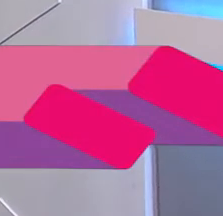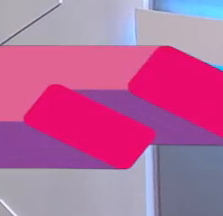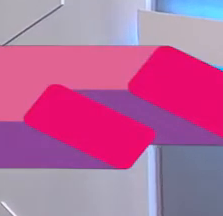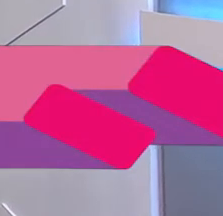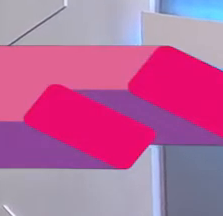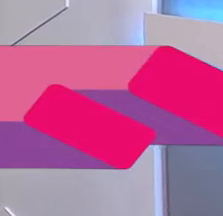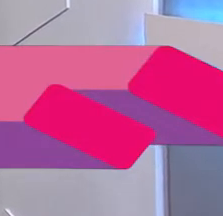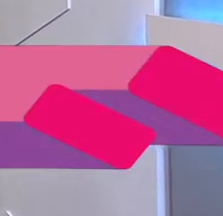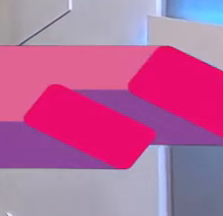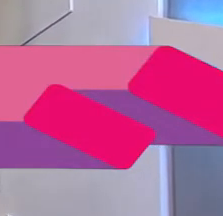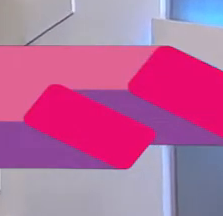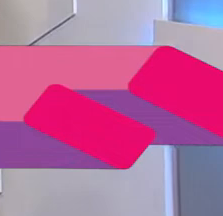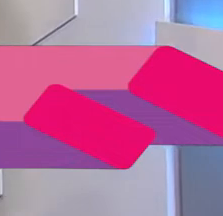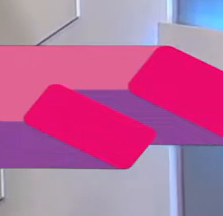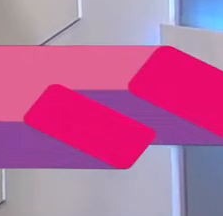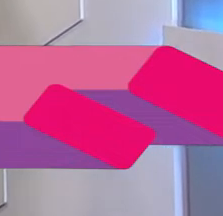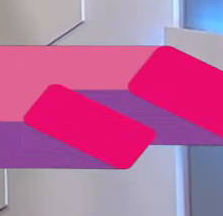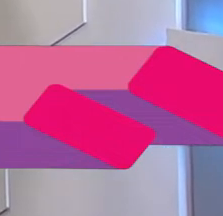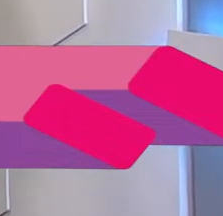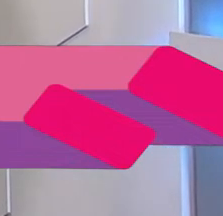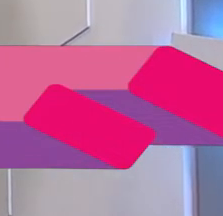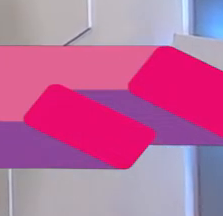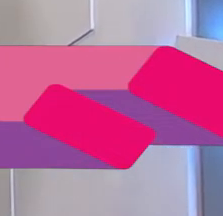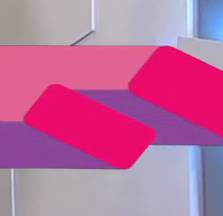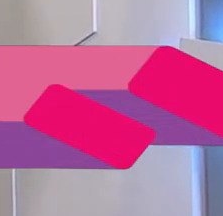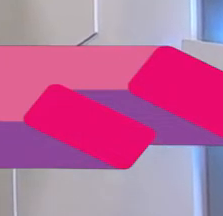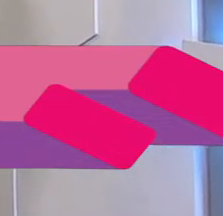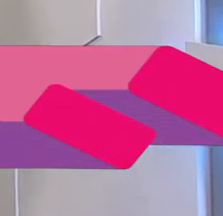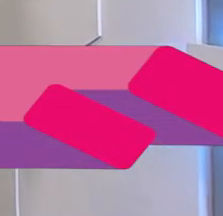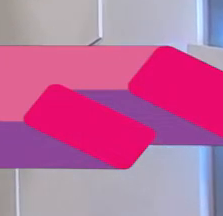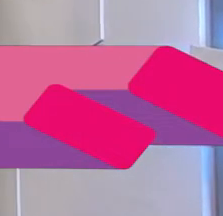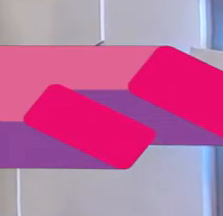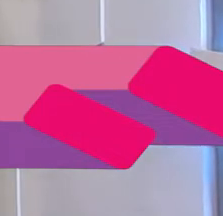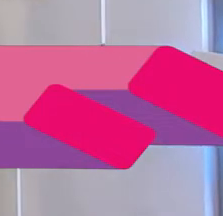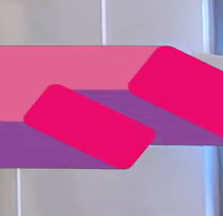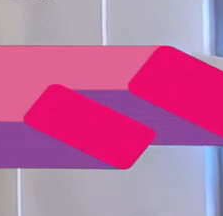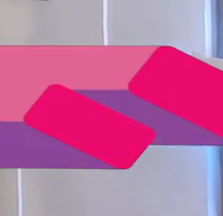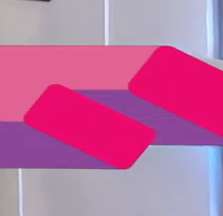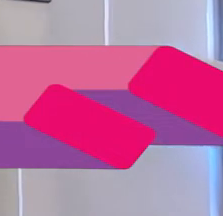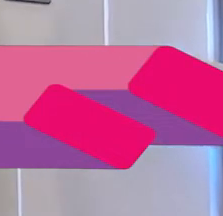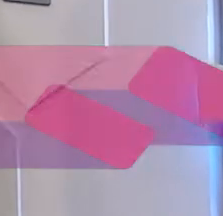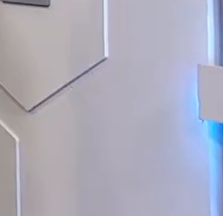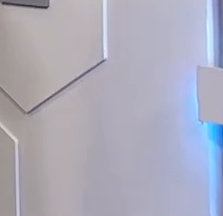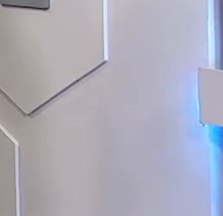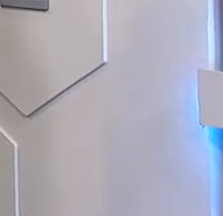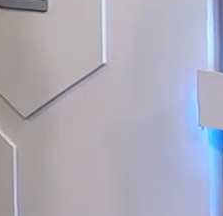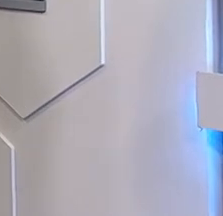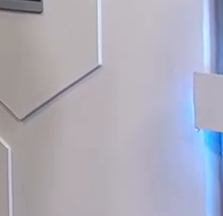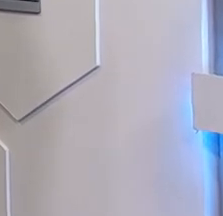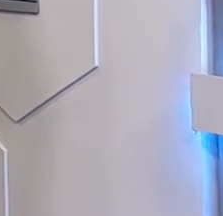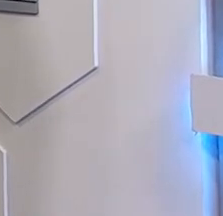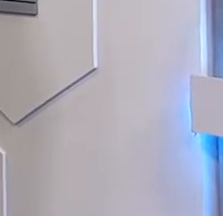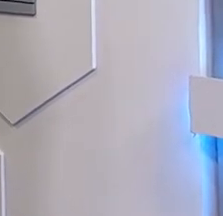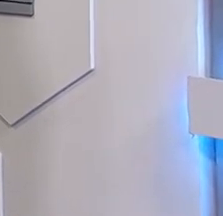satu jam ini, kita akan memahirkan diri kita dalam satu lagi mata pelajaran dalam slot pendidikan khas,